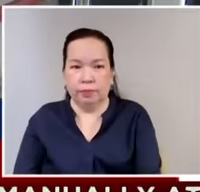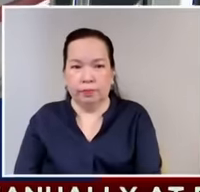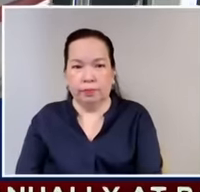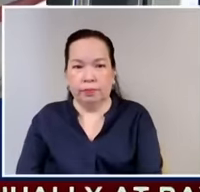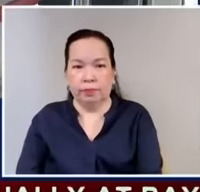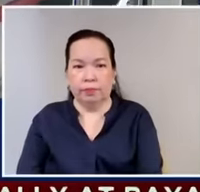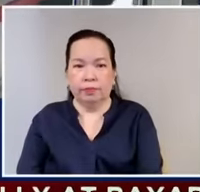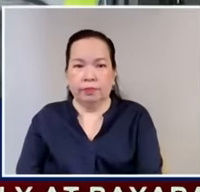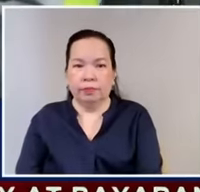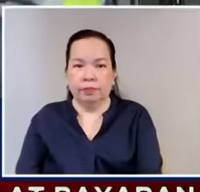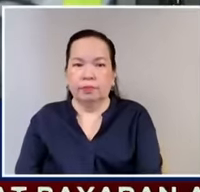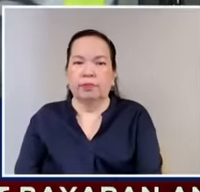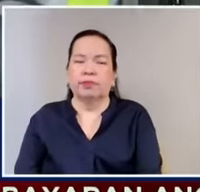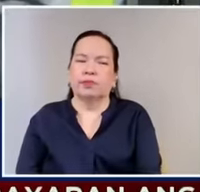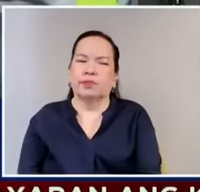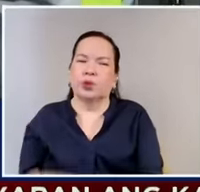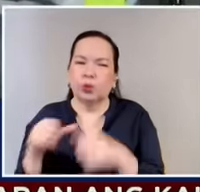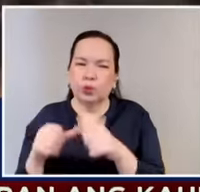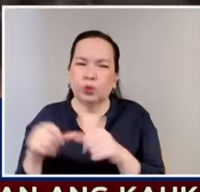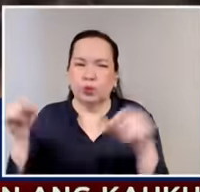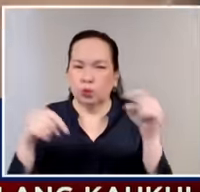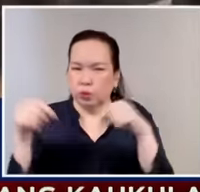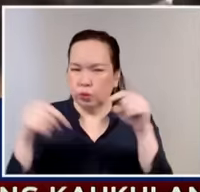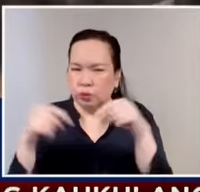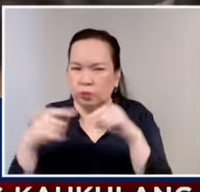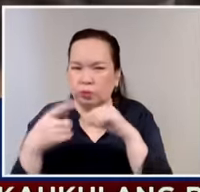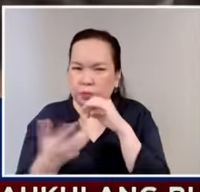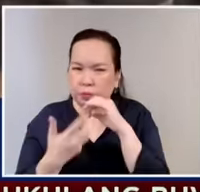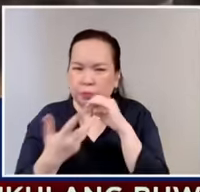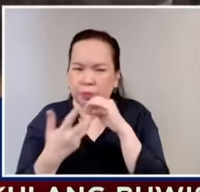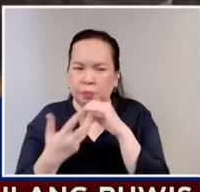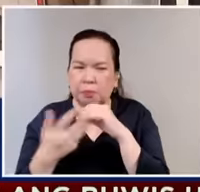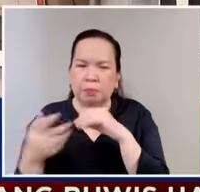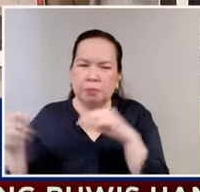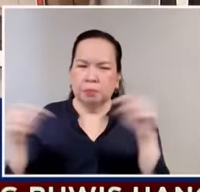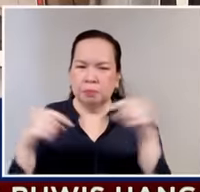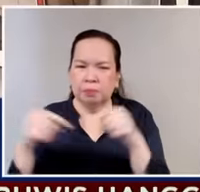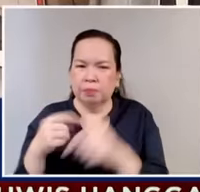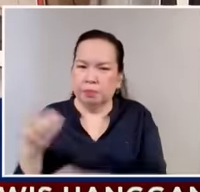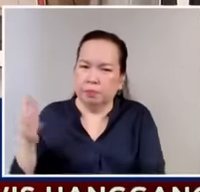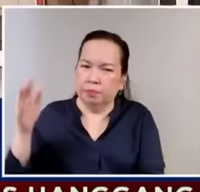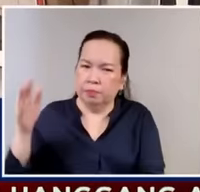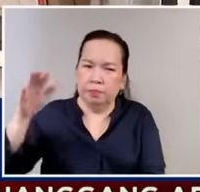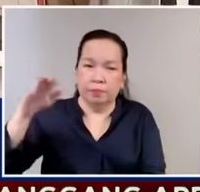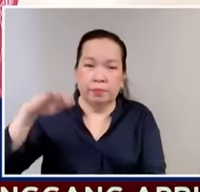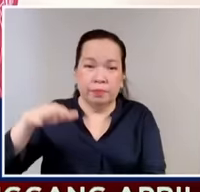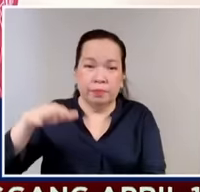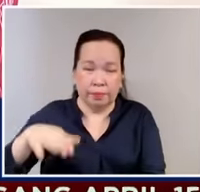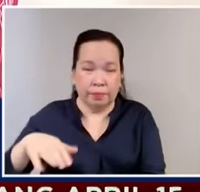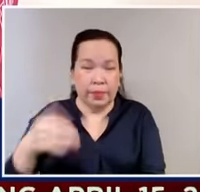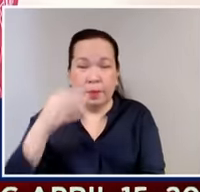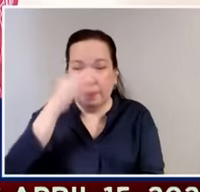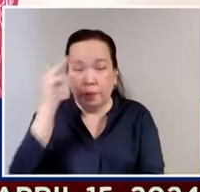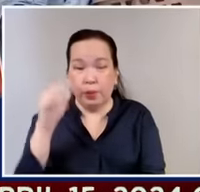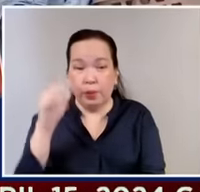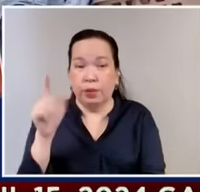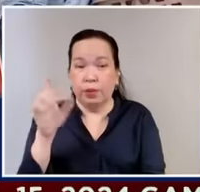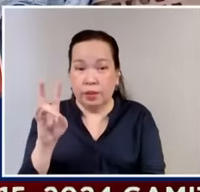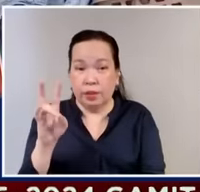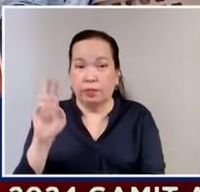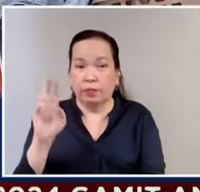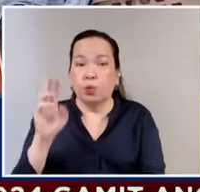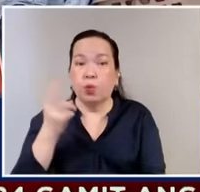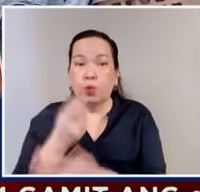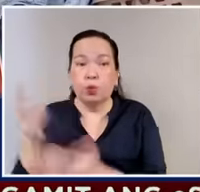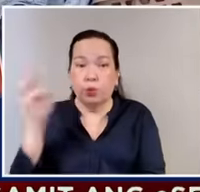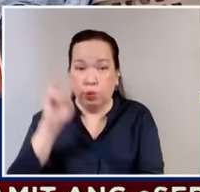Walang tigil ang pagdating ng mga pasahero sa PITX buong maghapon ngayong March 27, Miyerkules Santo.